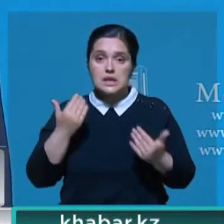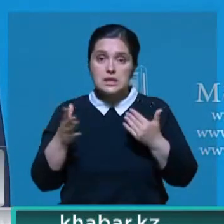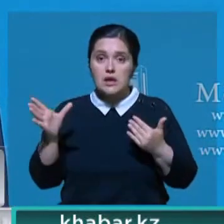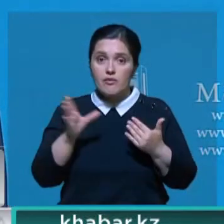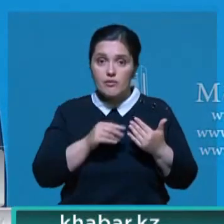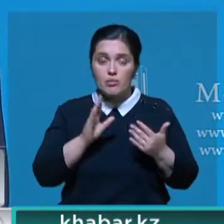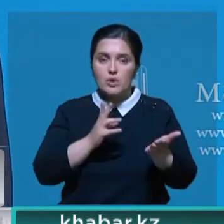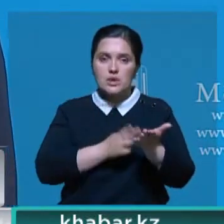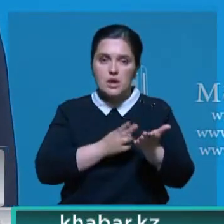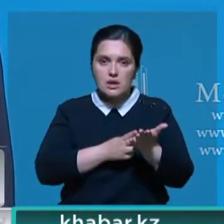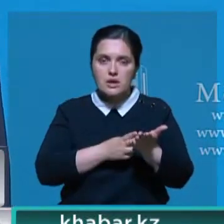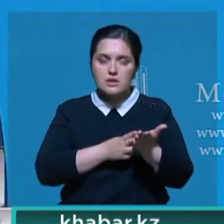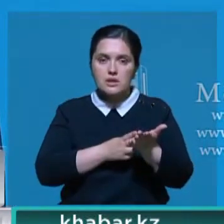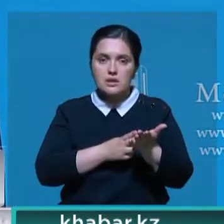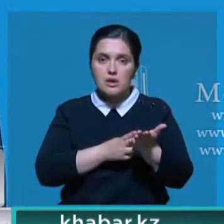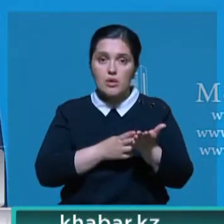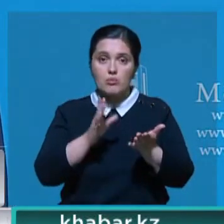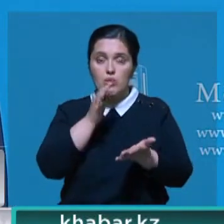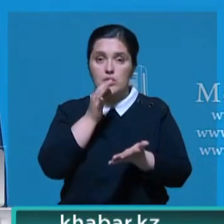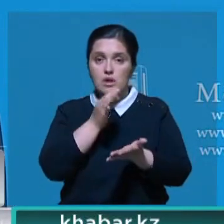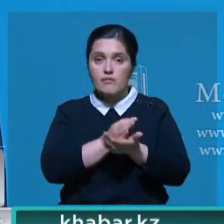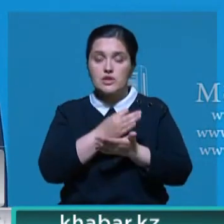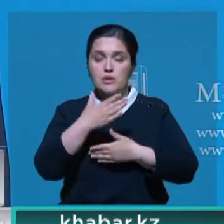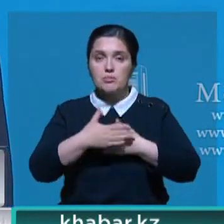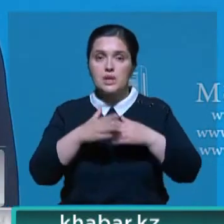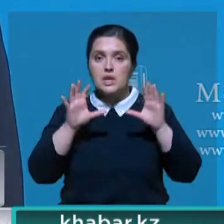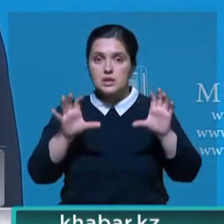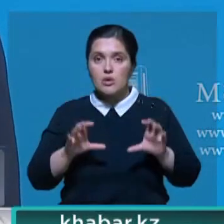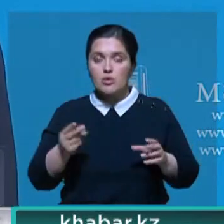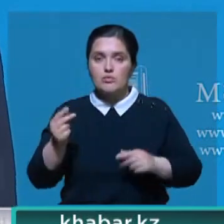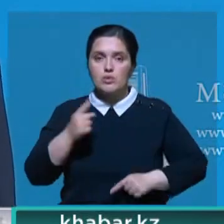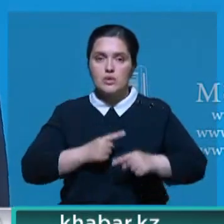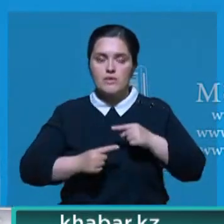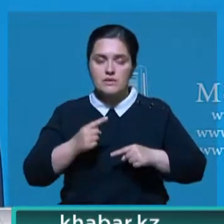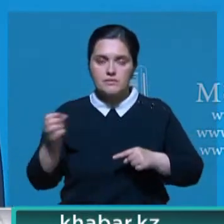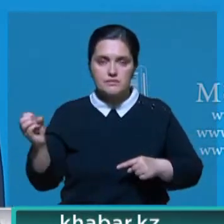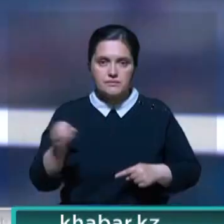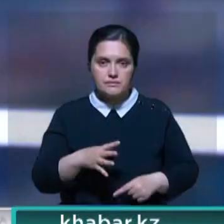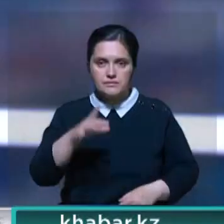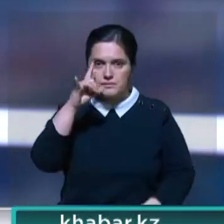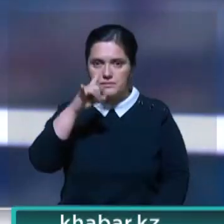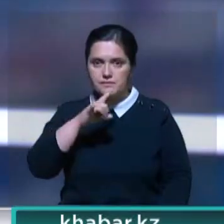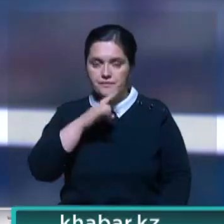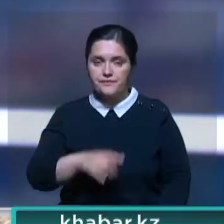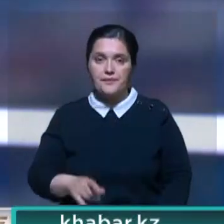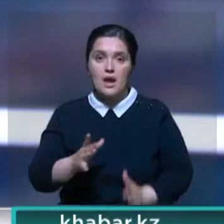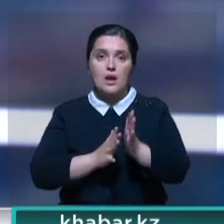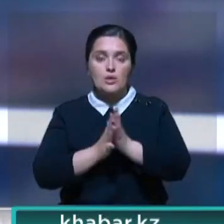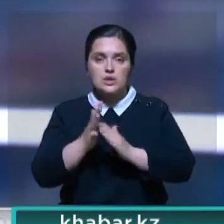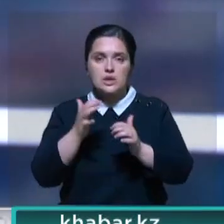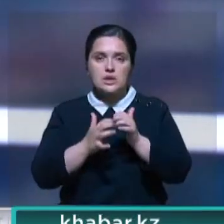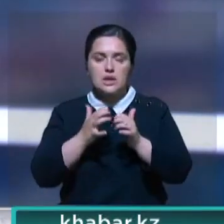будет доказано, кем бы ни был этот человек, он будет отвечать перед законом. Деньги будут возвращены в страну. Темп